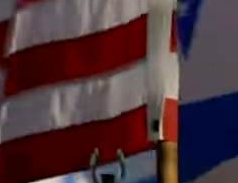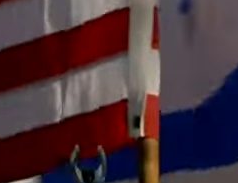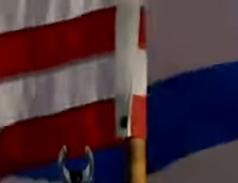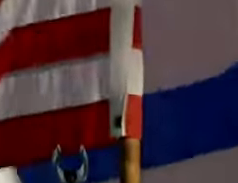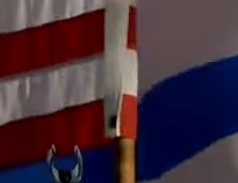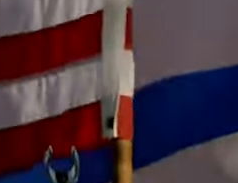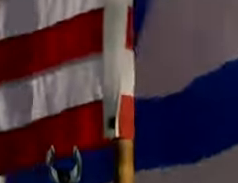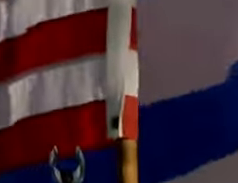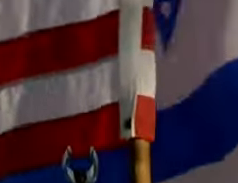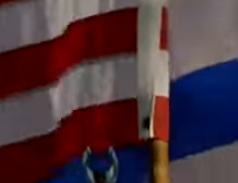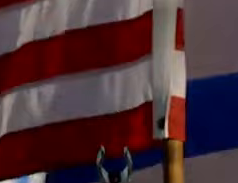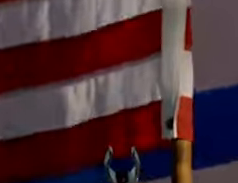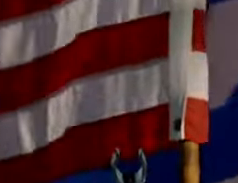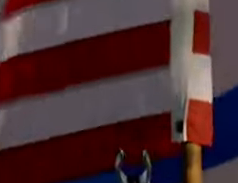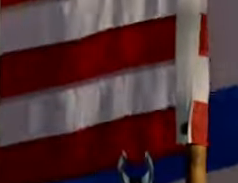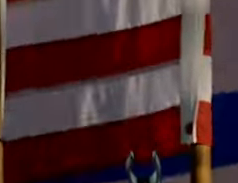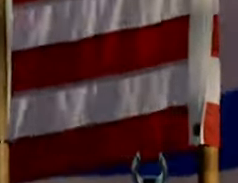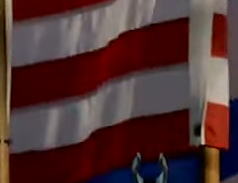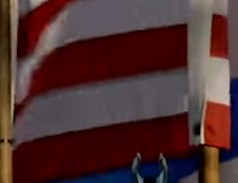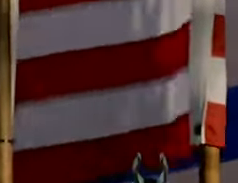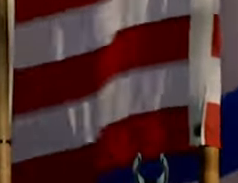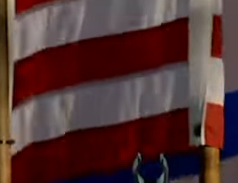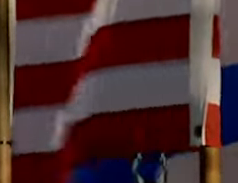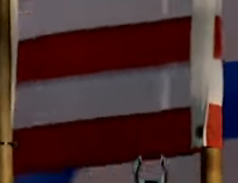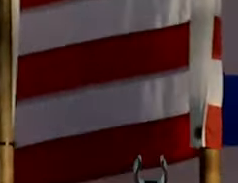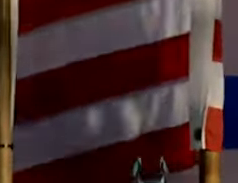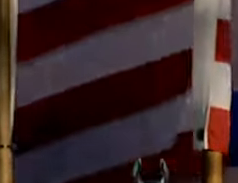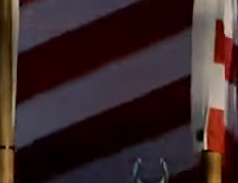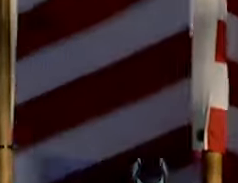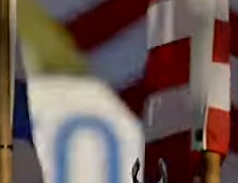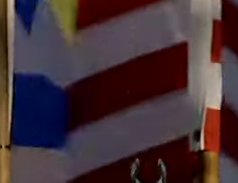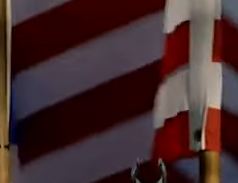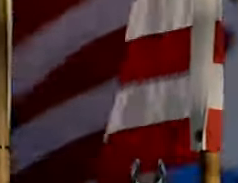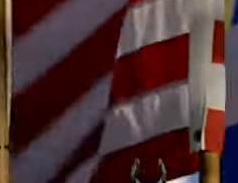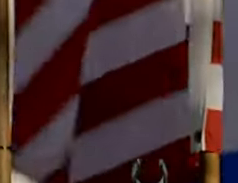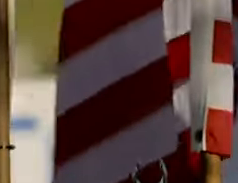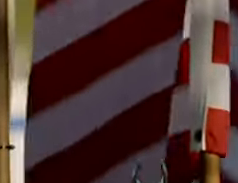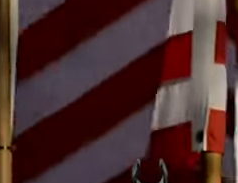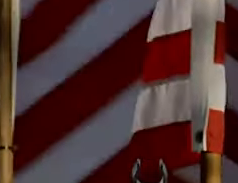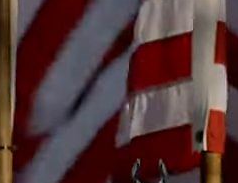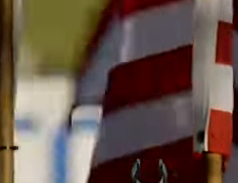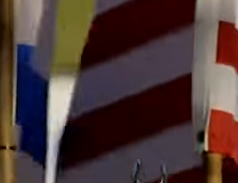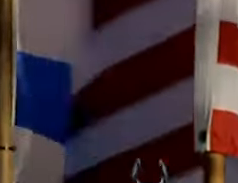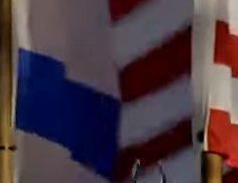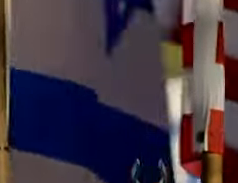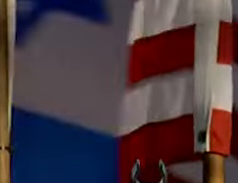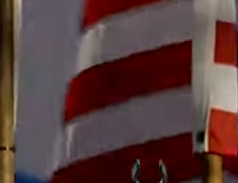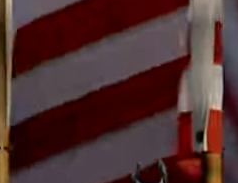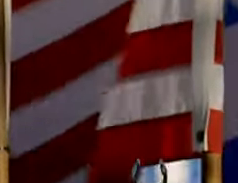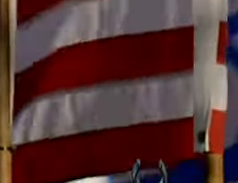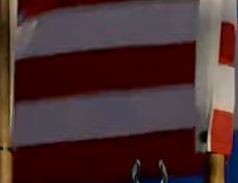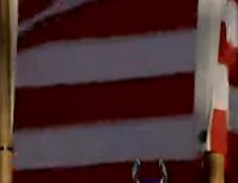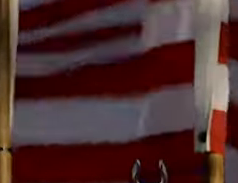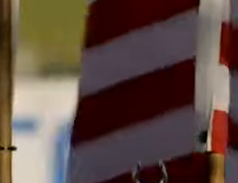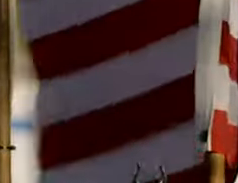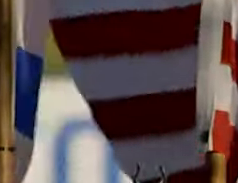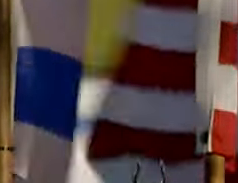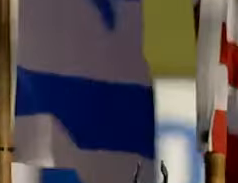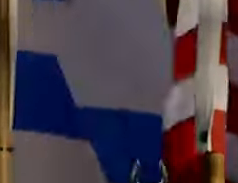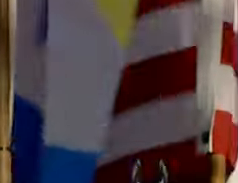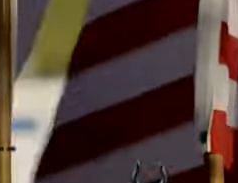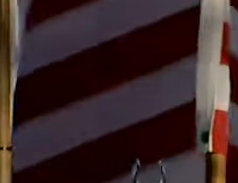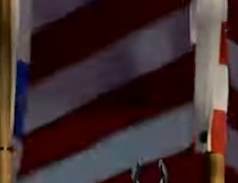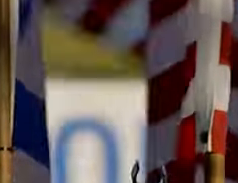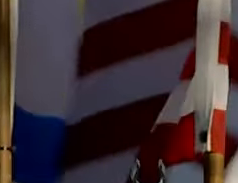ובתוך השבר, התגלו עוצמות אדירות של אהבה, של נתינה, של חסד, של